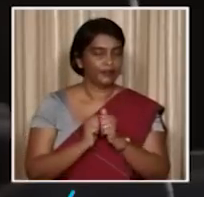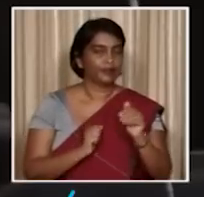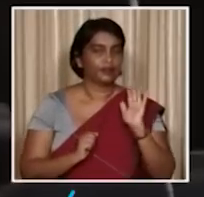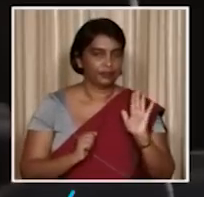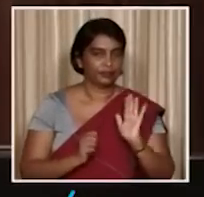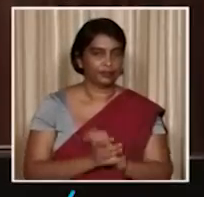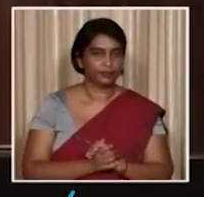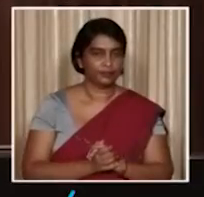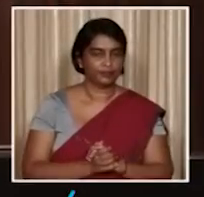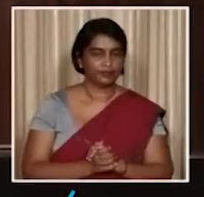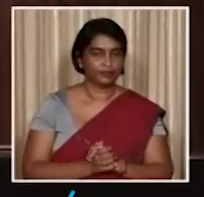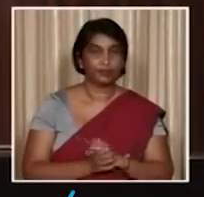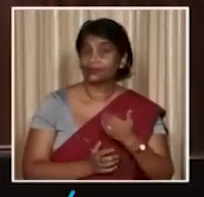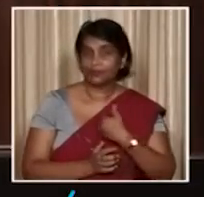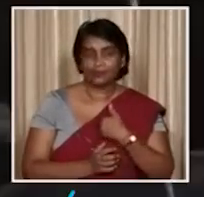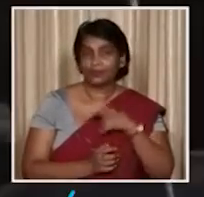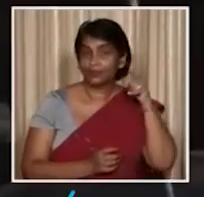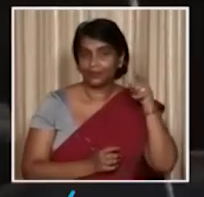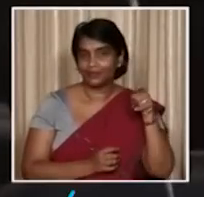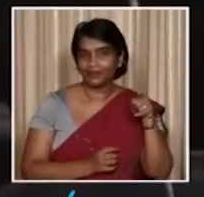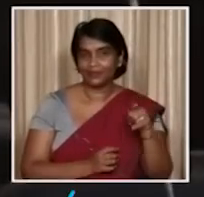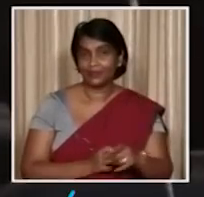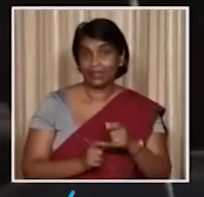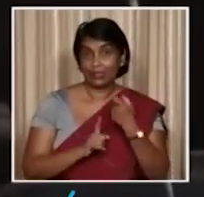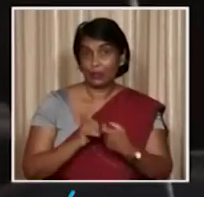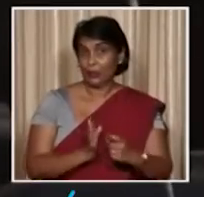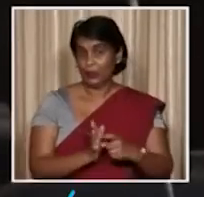හරි බොහොම ස්තුතියි ඒක කිසි වෙලාවක අපි ඔවුන්ට කොන්දේසි තද කරන්න කිව්වේ නැහැ අමාත්‍යාංශ නිවේදනය